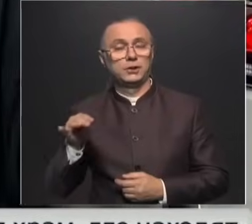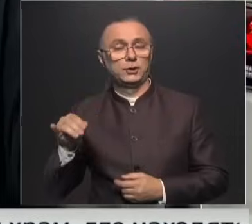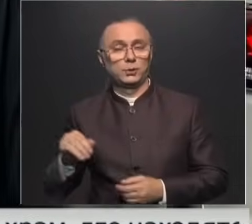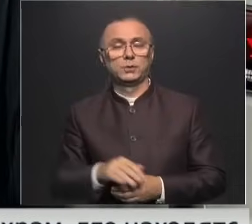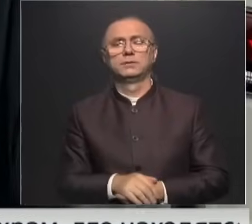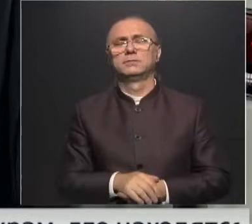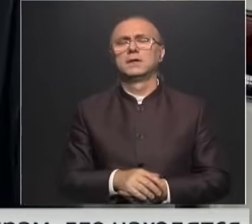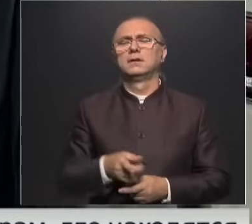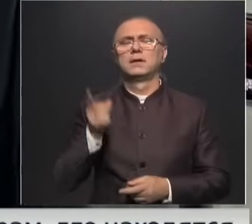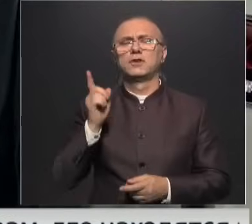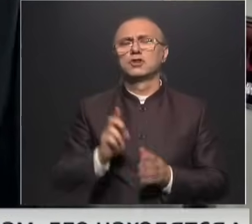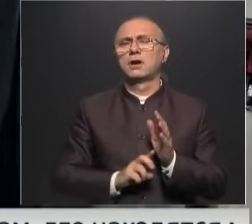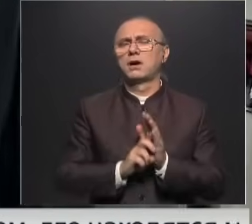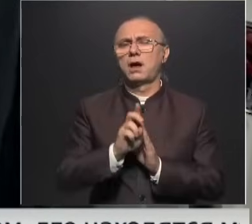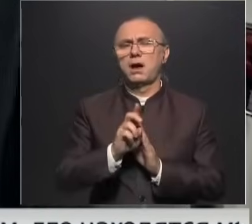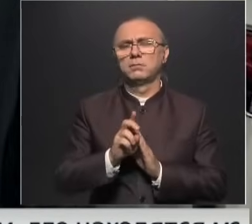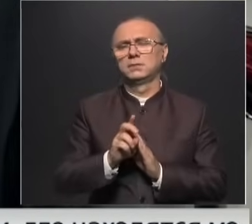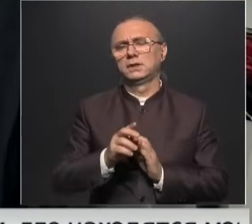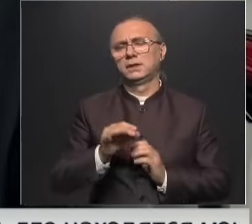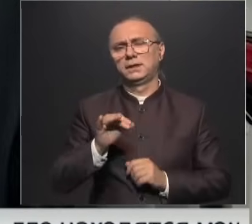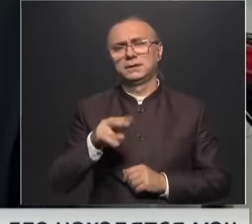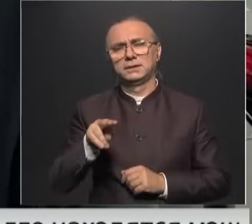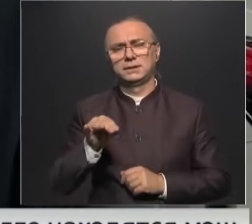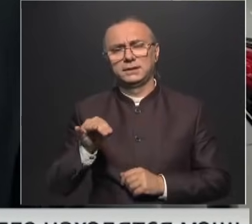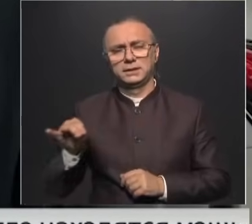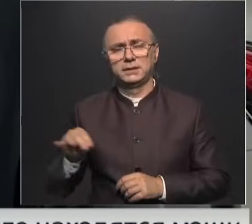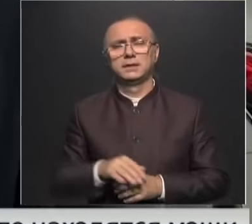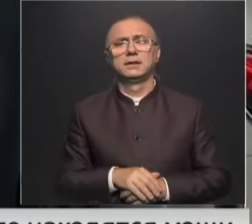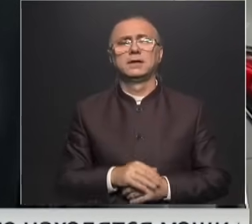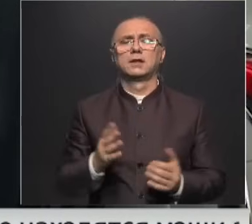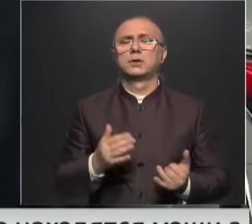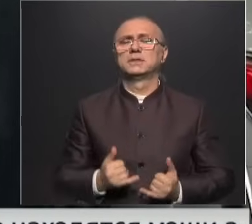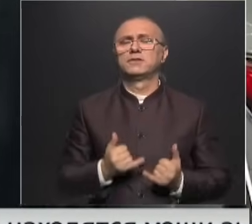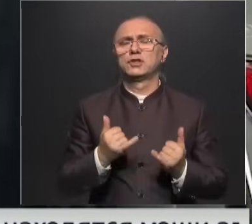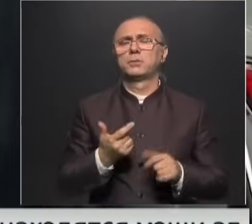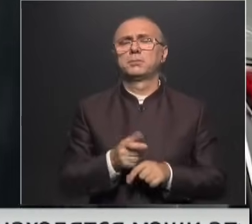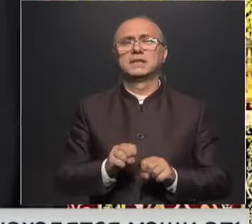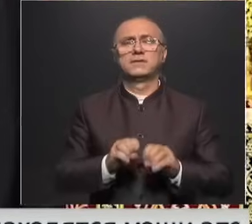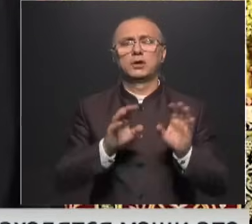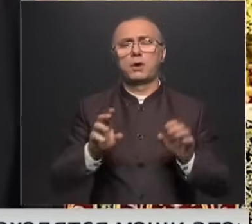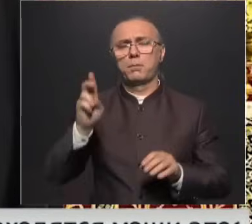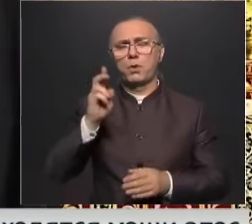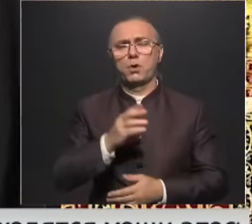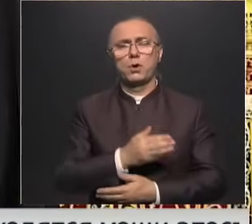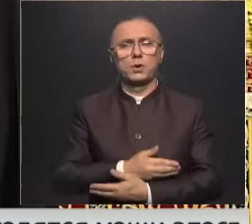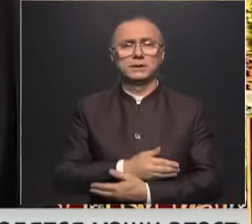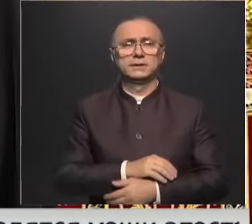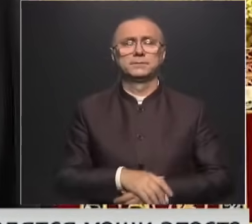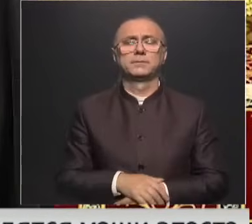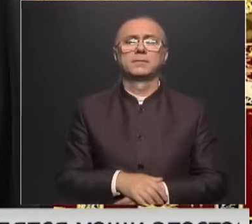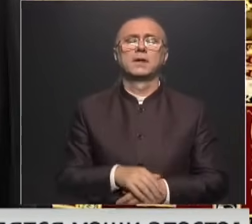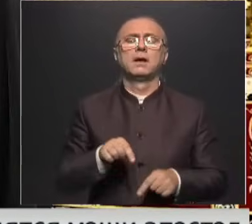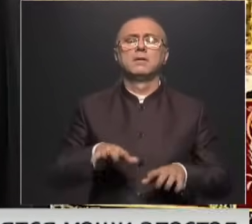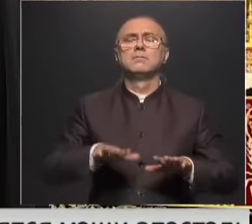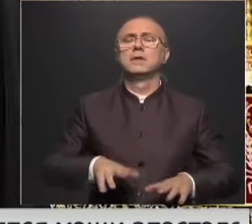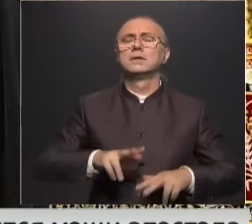из древнейших храмов страны. Он находится в городе Ниранам и посвящен Пресвятой Богородице. Храм возведен на месте одной из 7